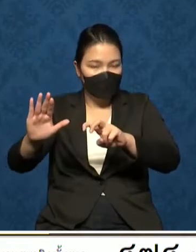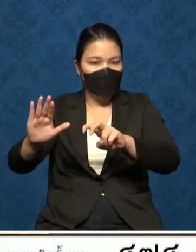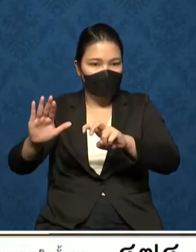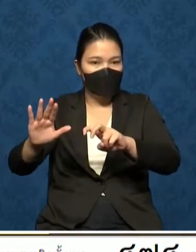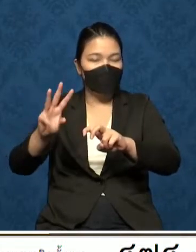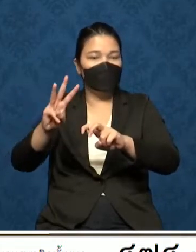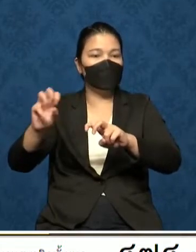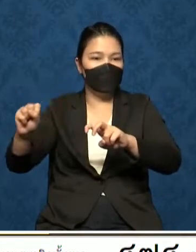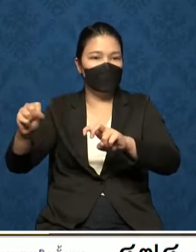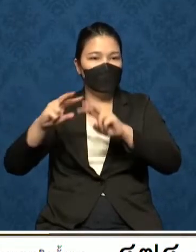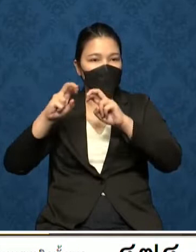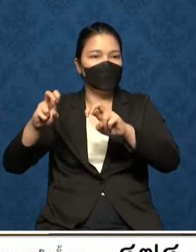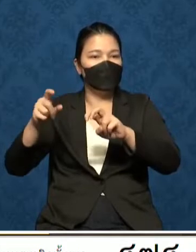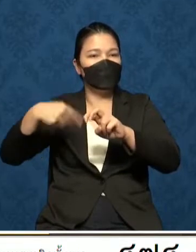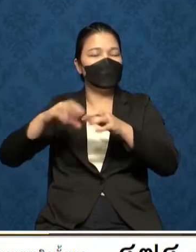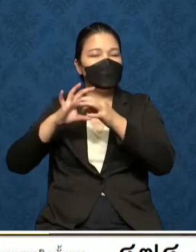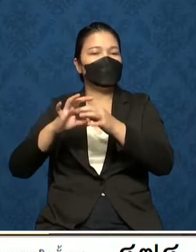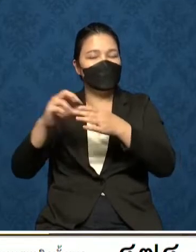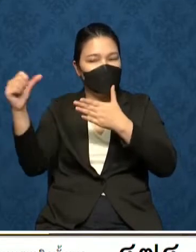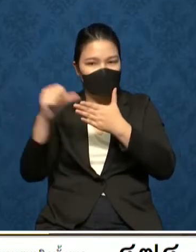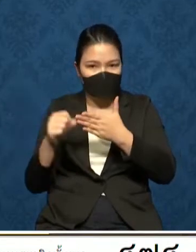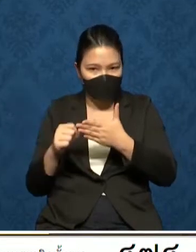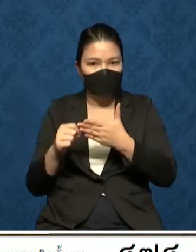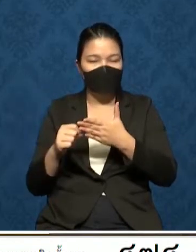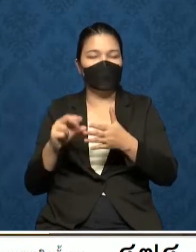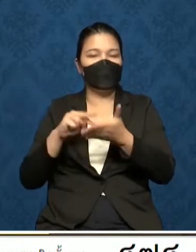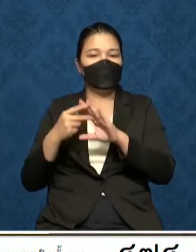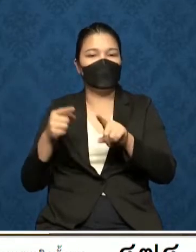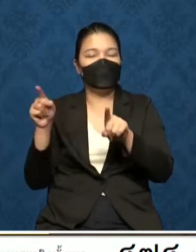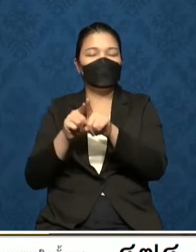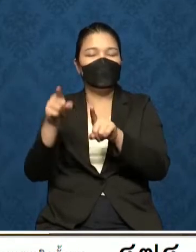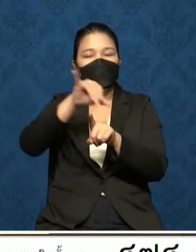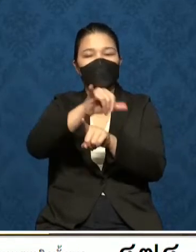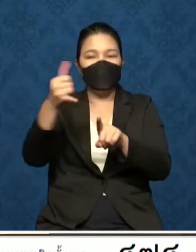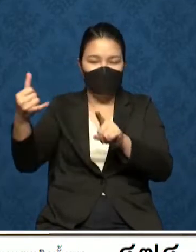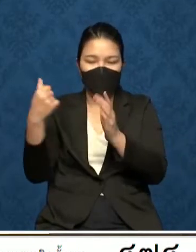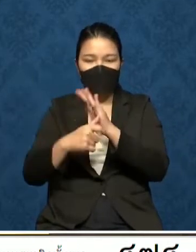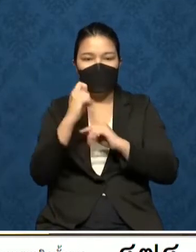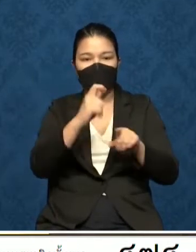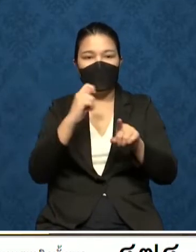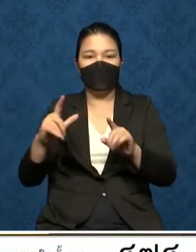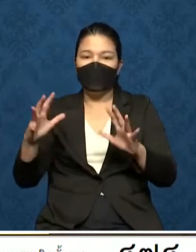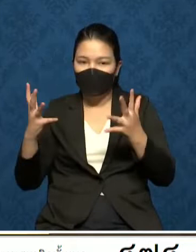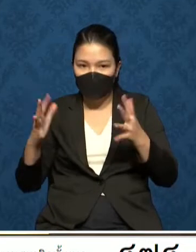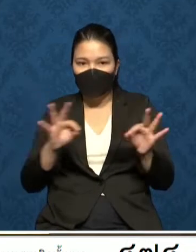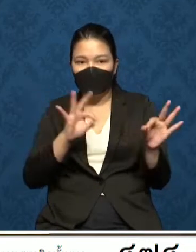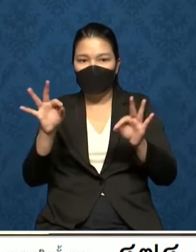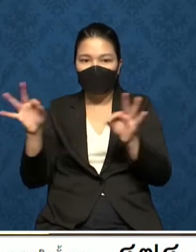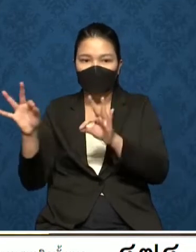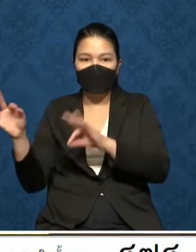ามัญพิจารณาศึกษาแก้ไขปัญหาการผิดนัดชำระหนี้กองทุนกย